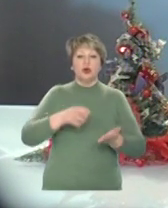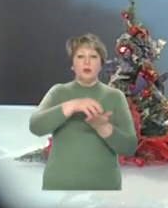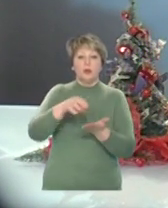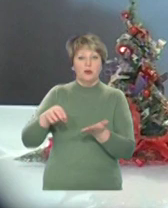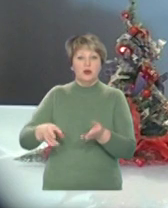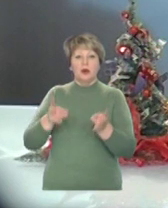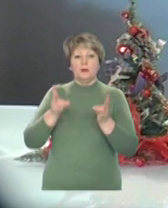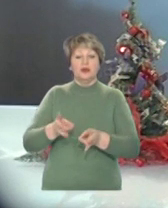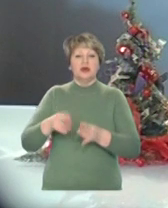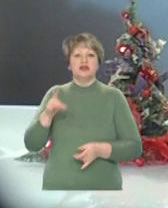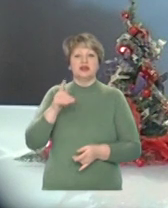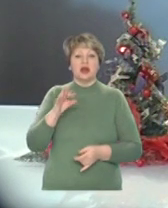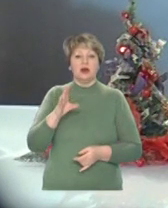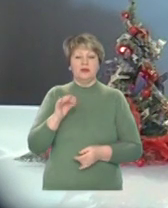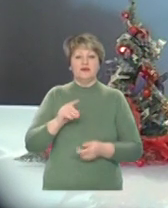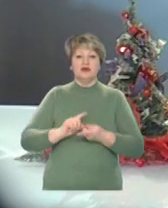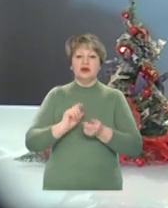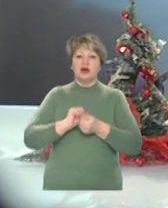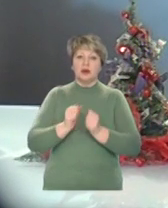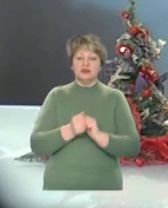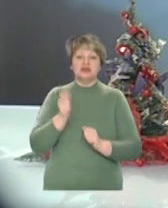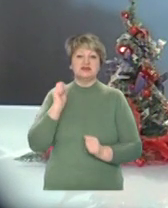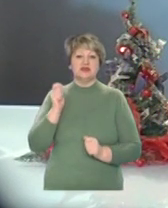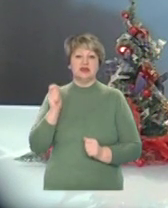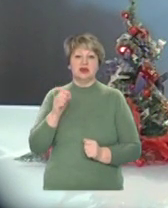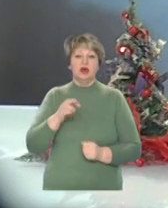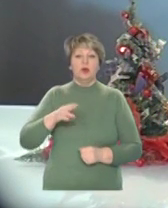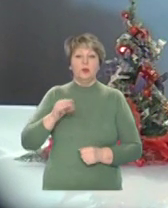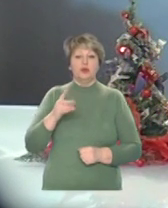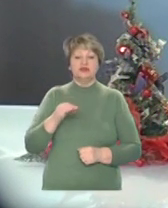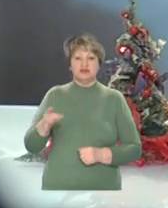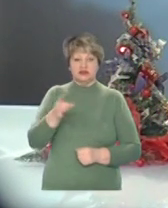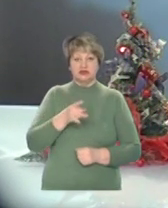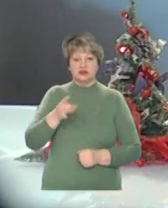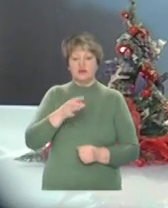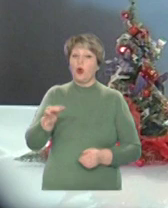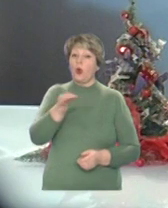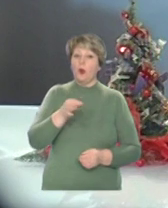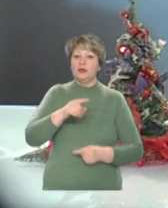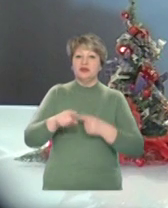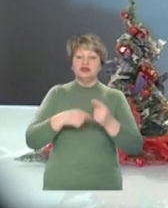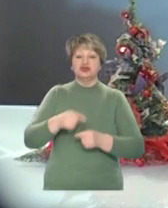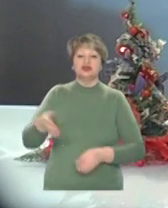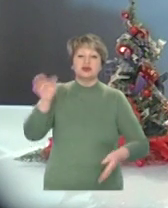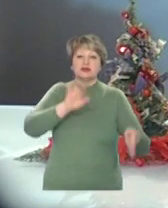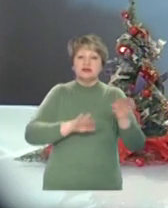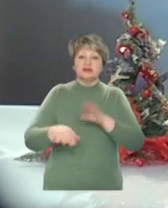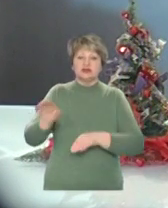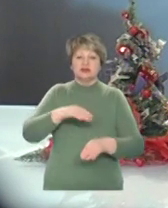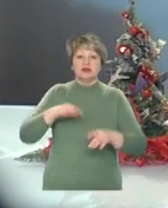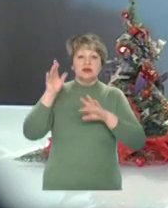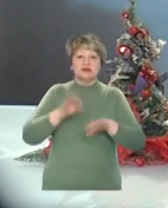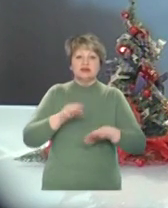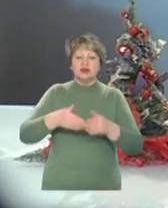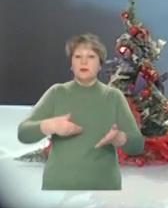пунктах. Постраждали Драбівський, Кам'янський, Звенигородський та Монастирищенський райони. В області через кучугури снігу